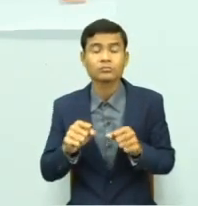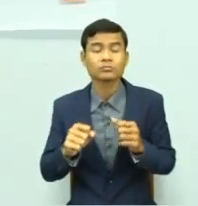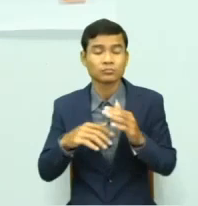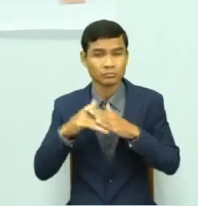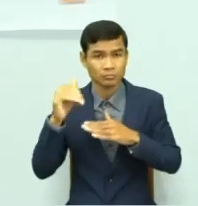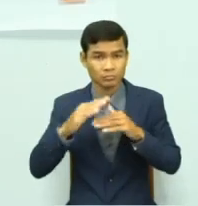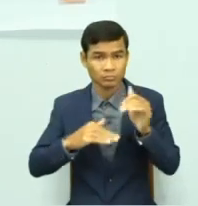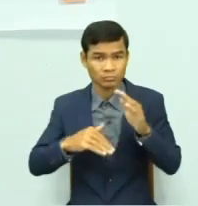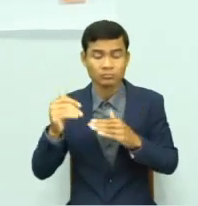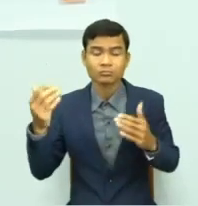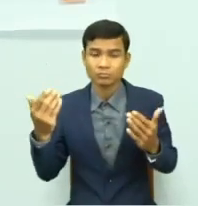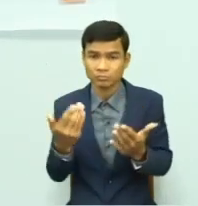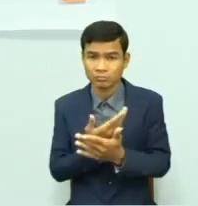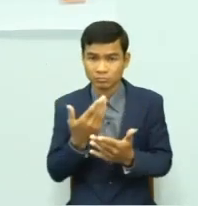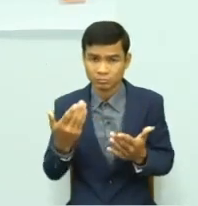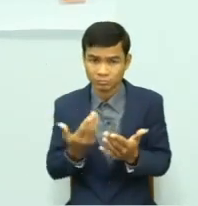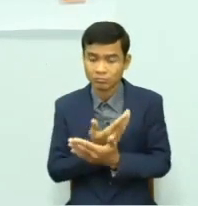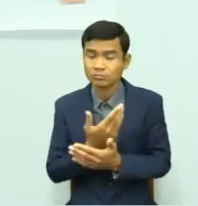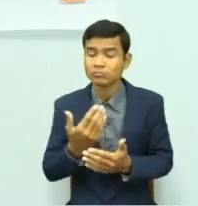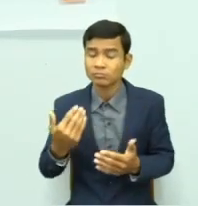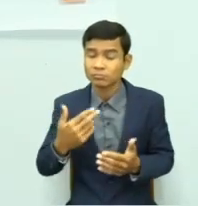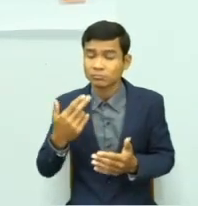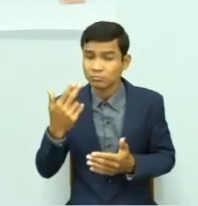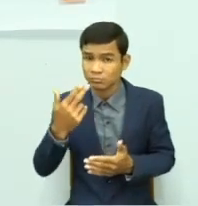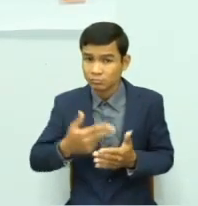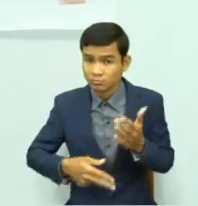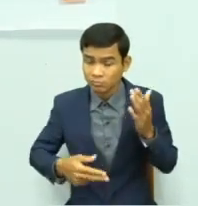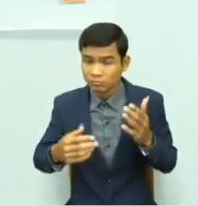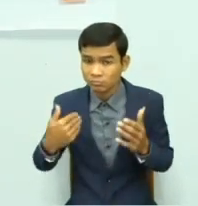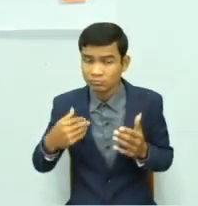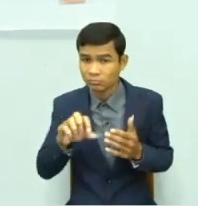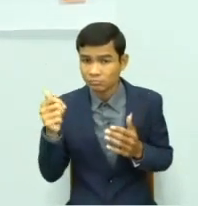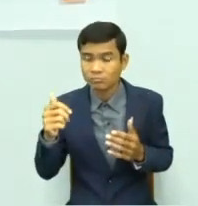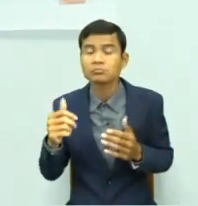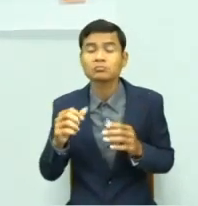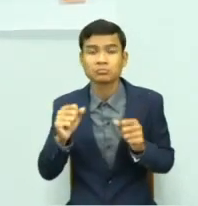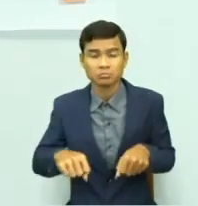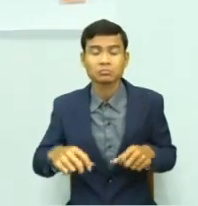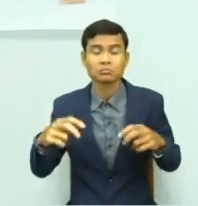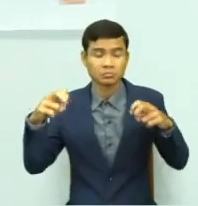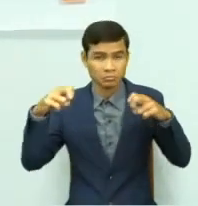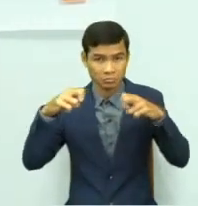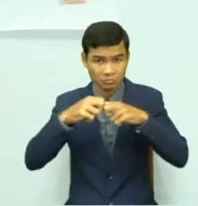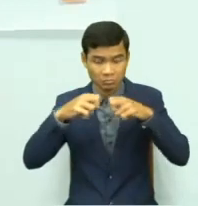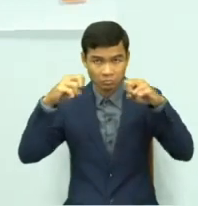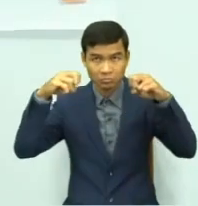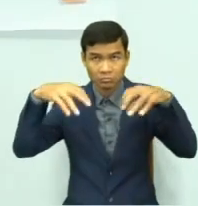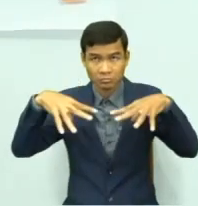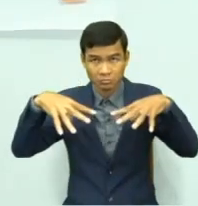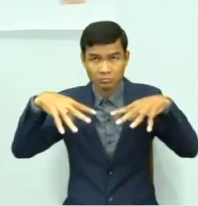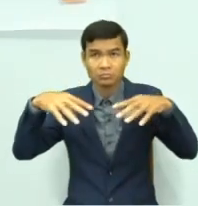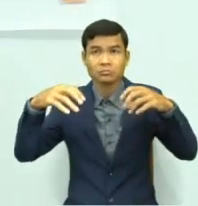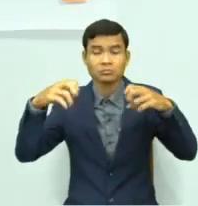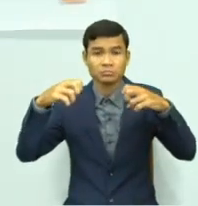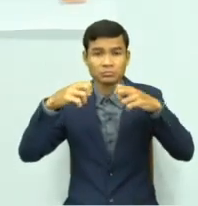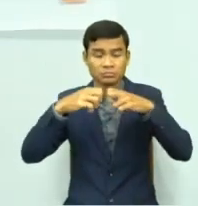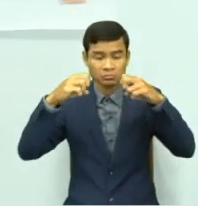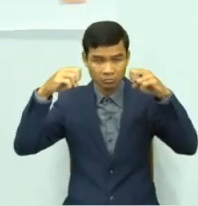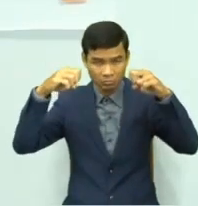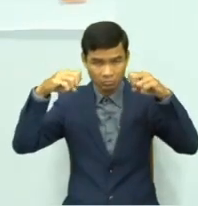thay thay nè chả miền ở vậy tiệt con chả cứ miền ạ ký sợ ní chả miền ở vậy tiệt